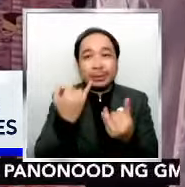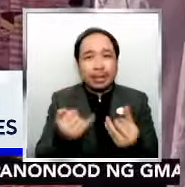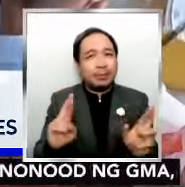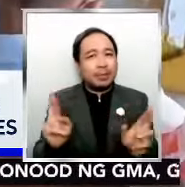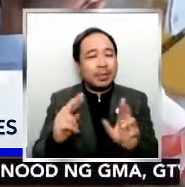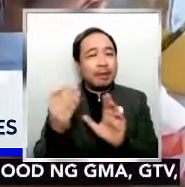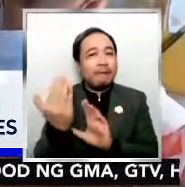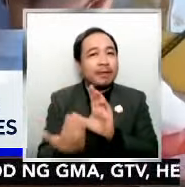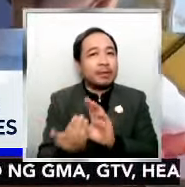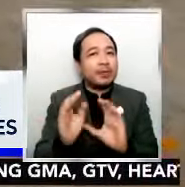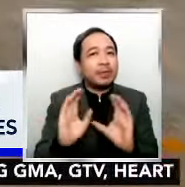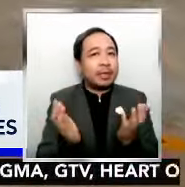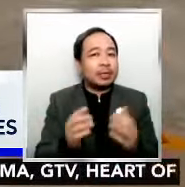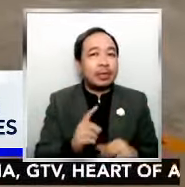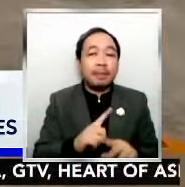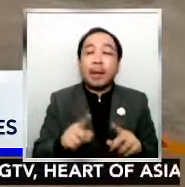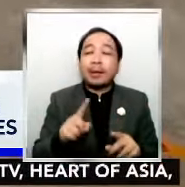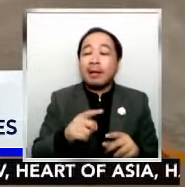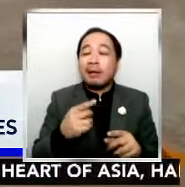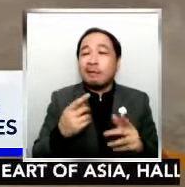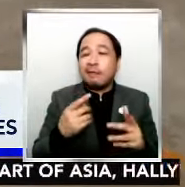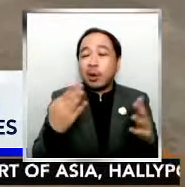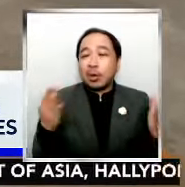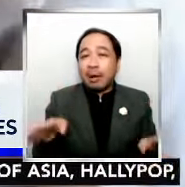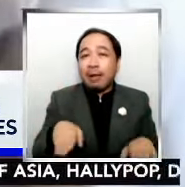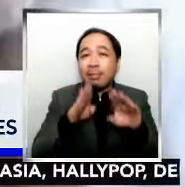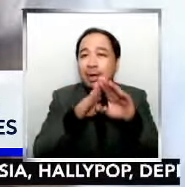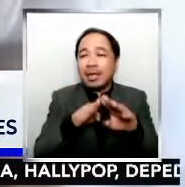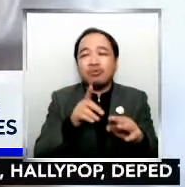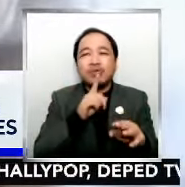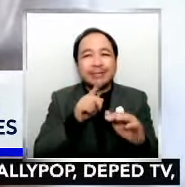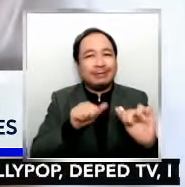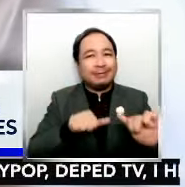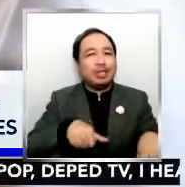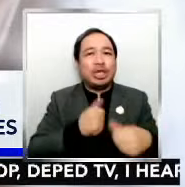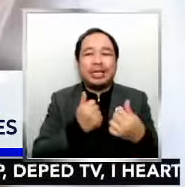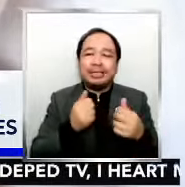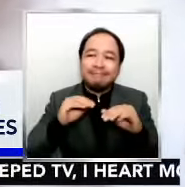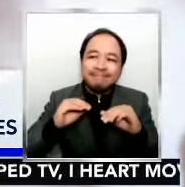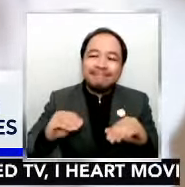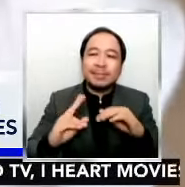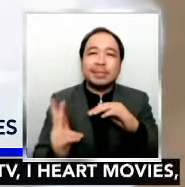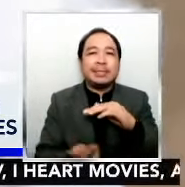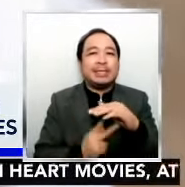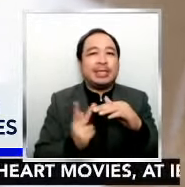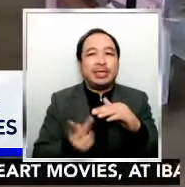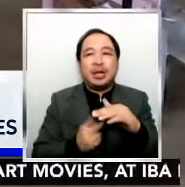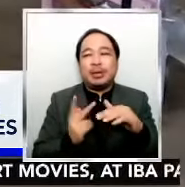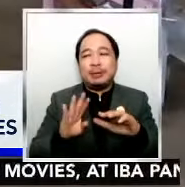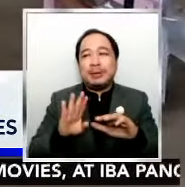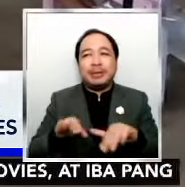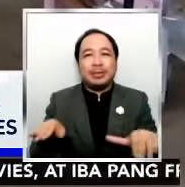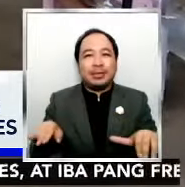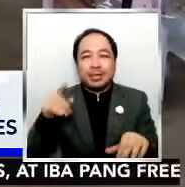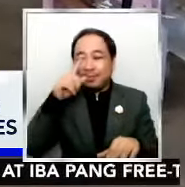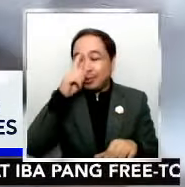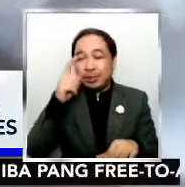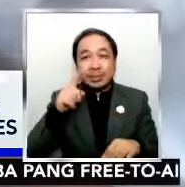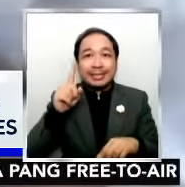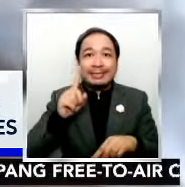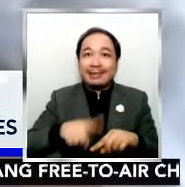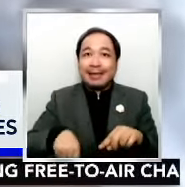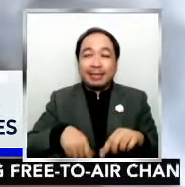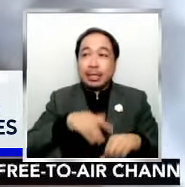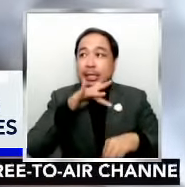Pero sa Albay, extra challenge daw para kay Teacher Athena ang pagtuturo sa mga kindergarten. No-touch talaga yung policy natin ngayon.